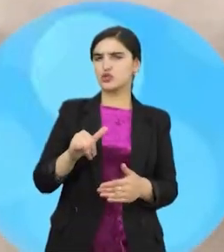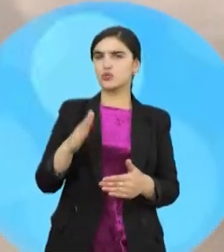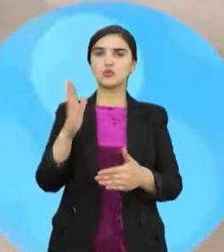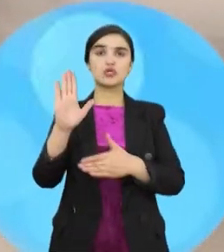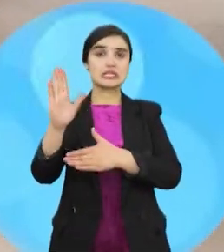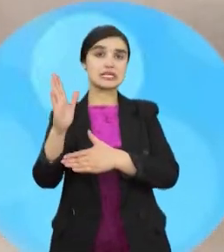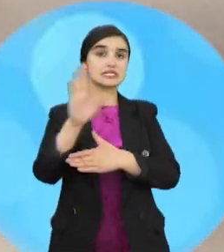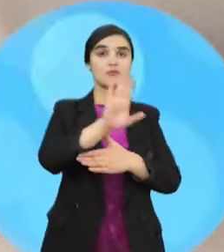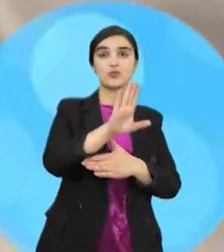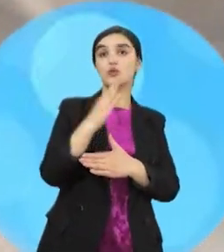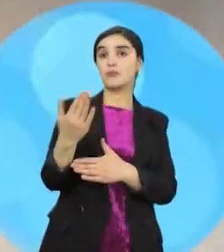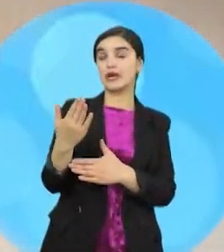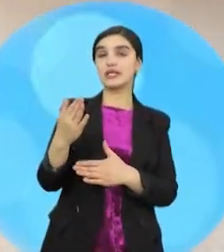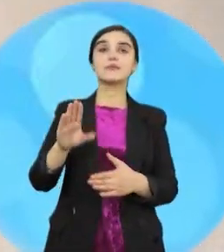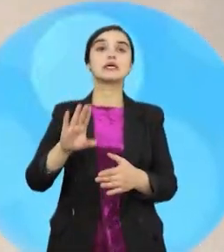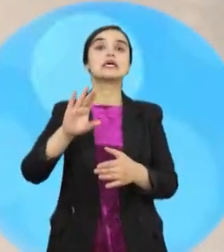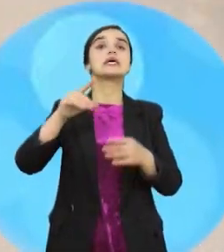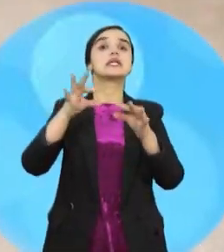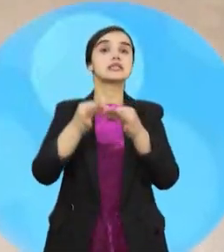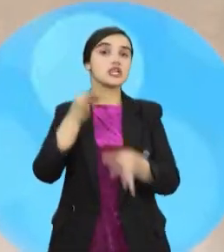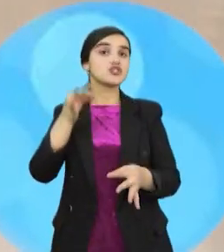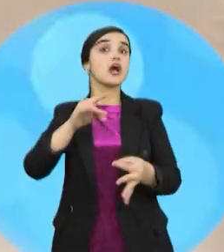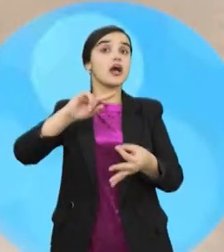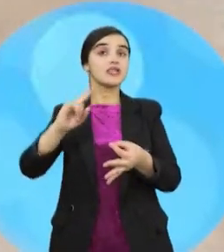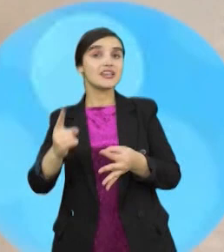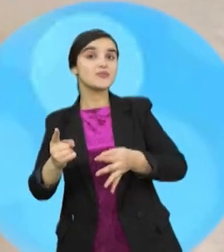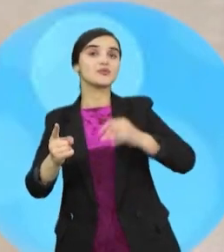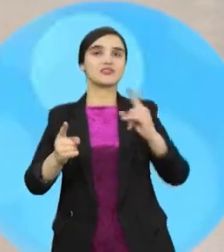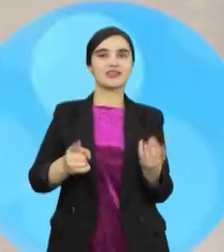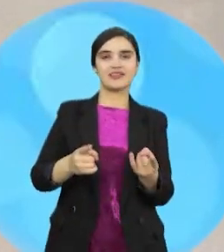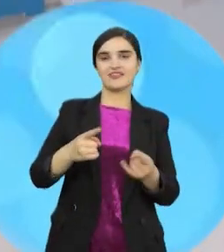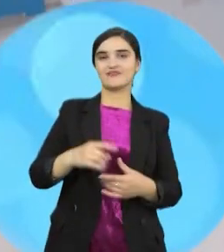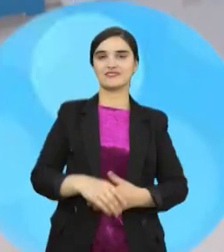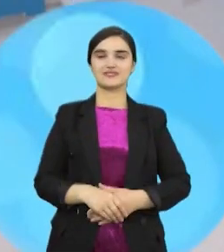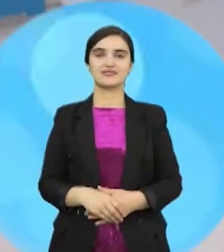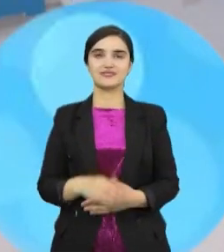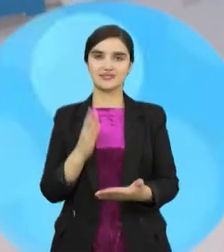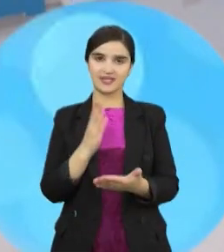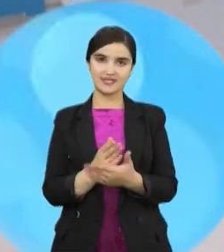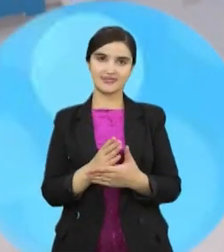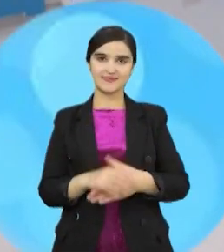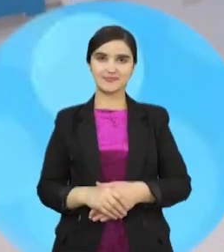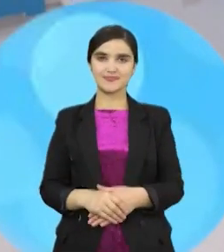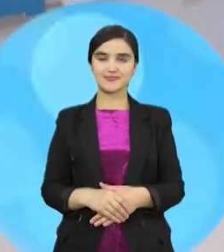ما دستانمون را بریم، نایچه آن همون طرف میرود.